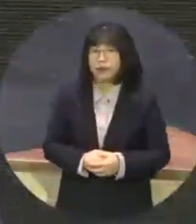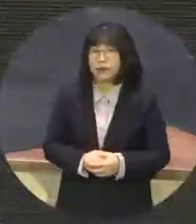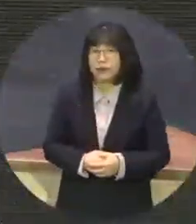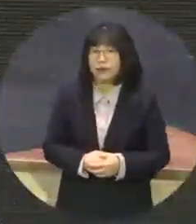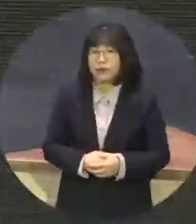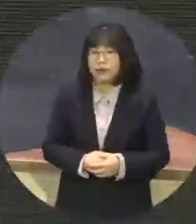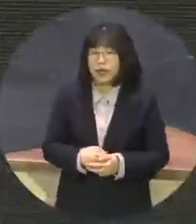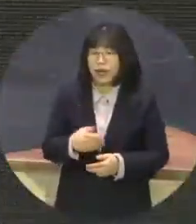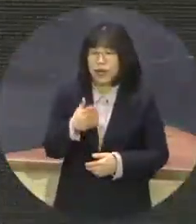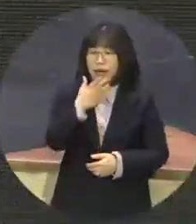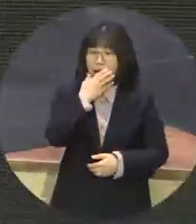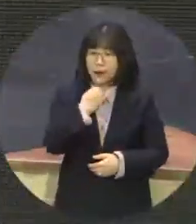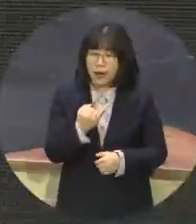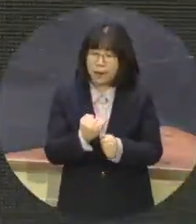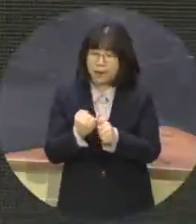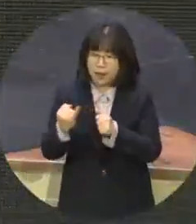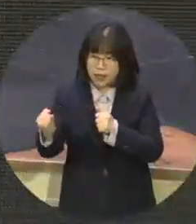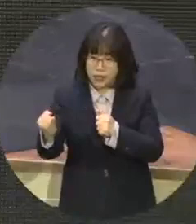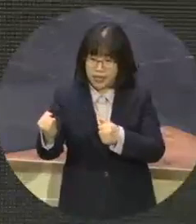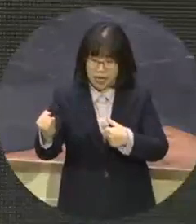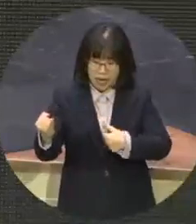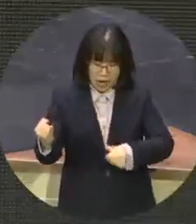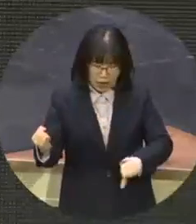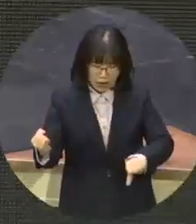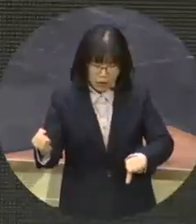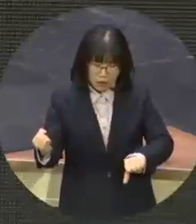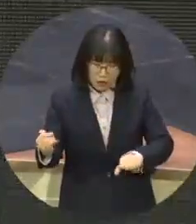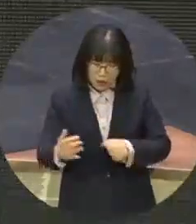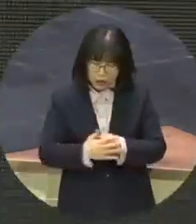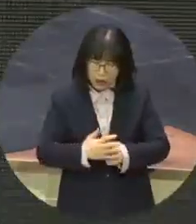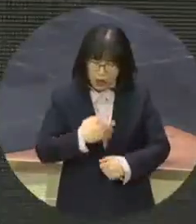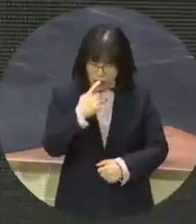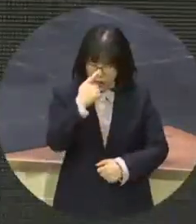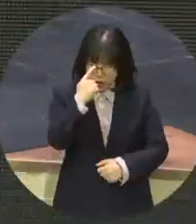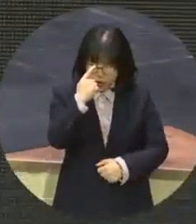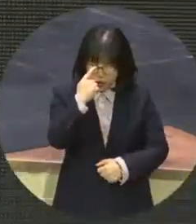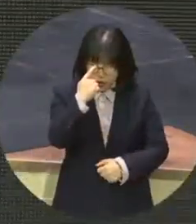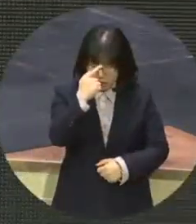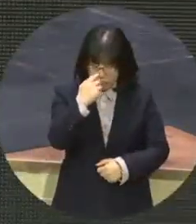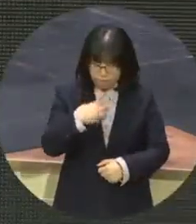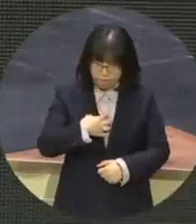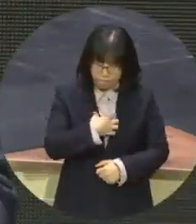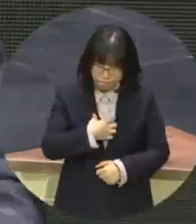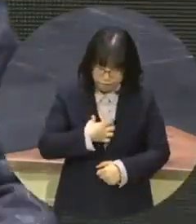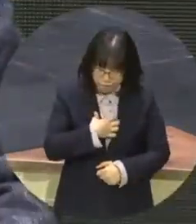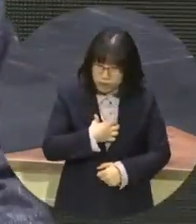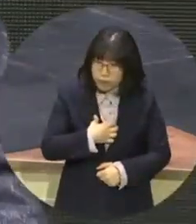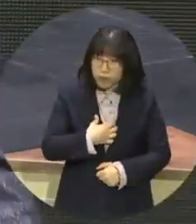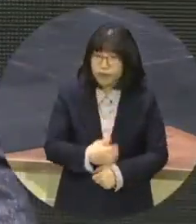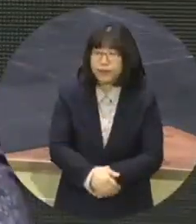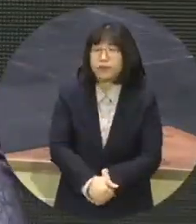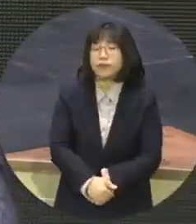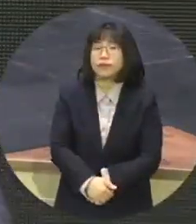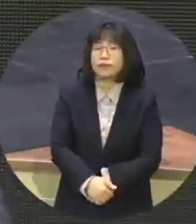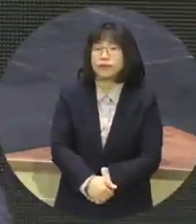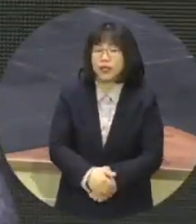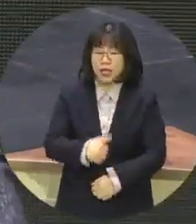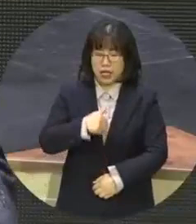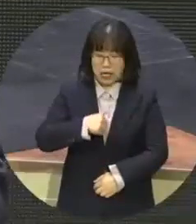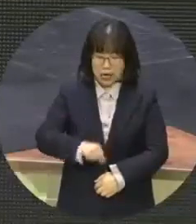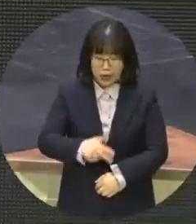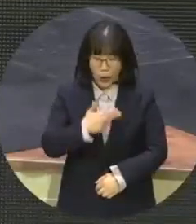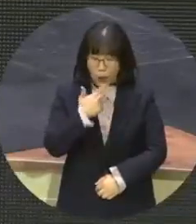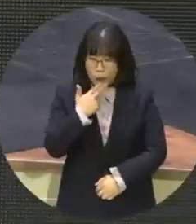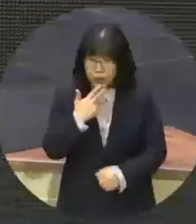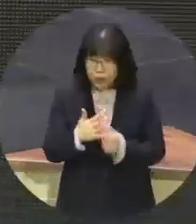아브라함의 아내 사례가 자녀에 대한 고민이 상당히 깊어 있었음을 볼 수 있어요. 자식이 없은